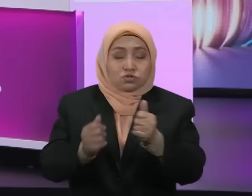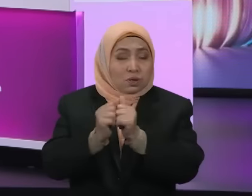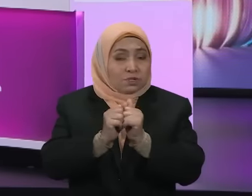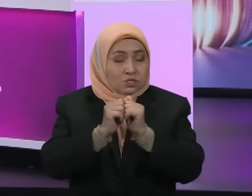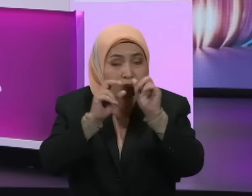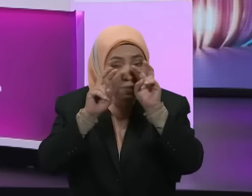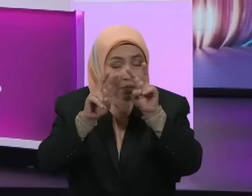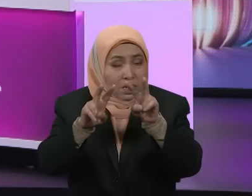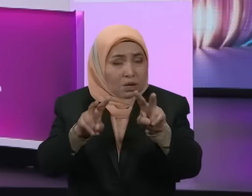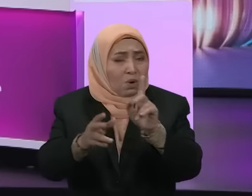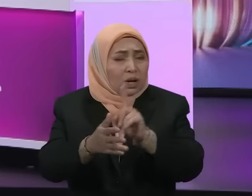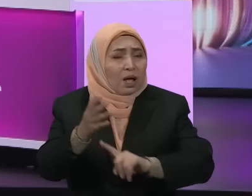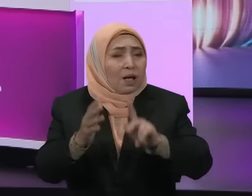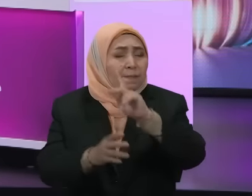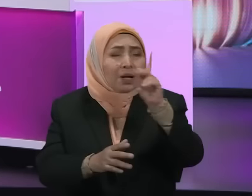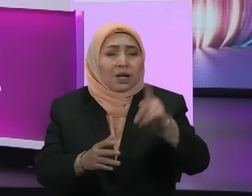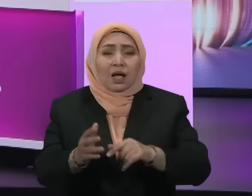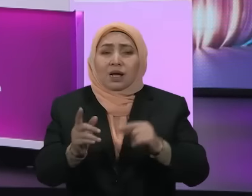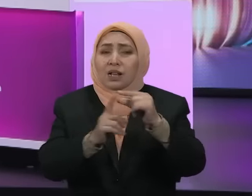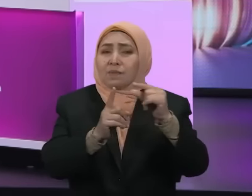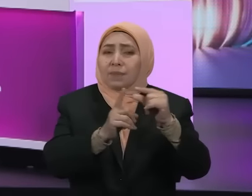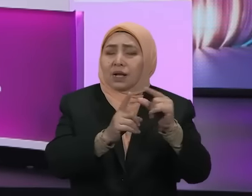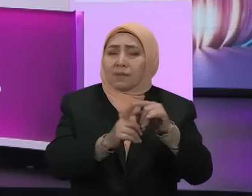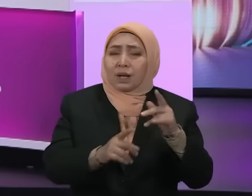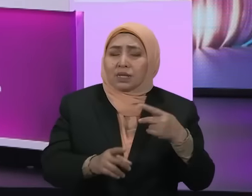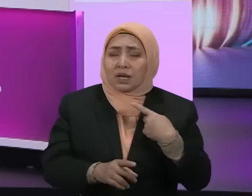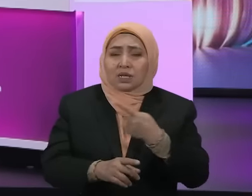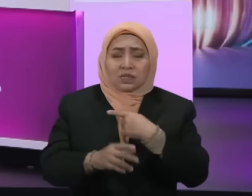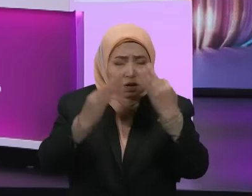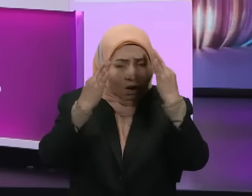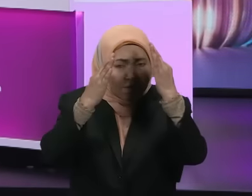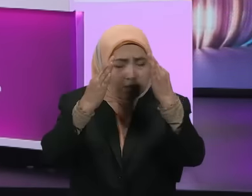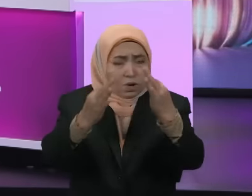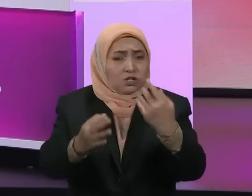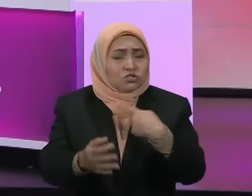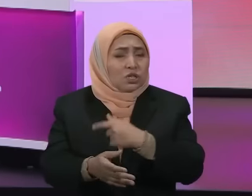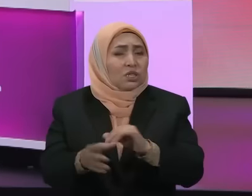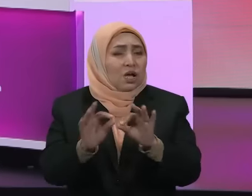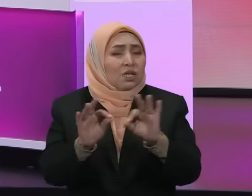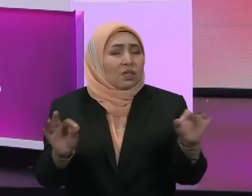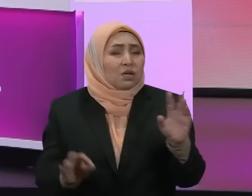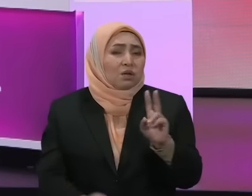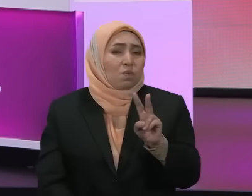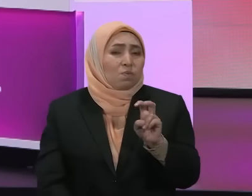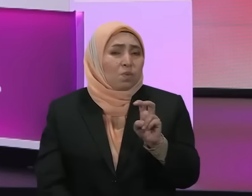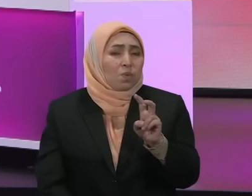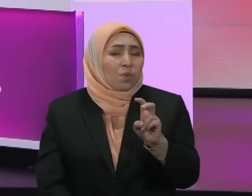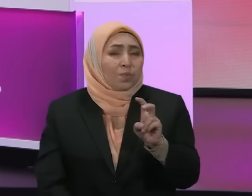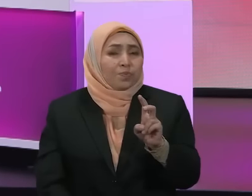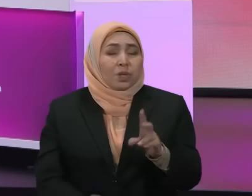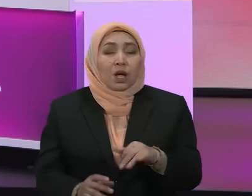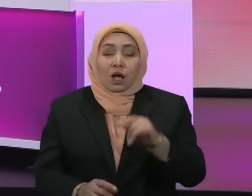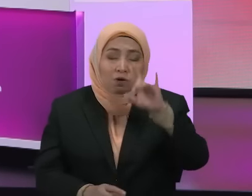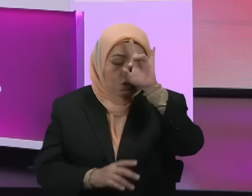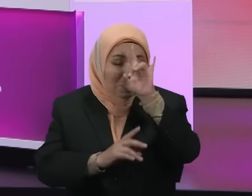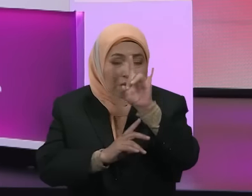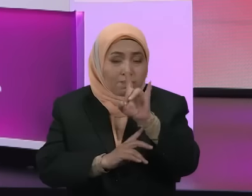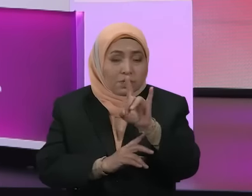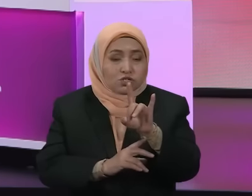apakah kalimah-kalimah pilihan kita dan fokus kita ayat yang ke-20. A'udzubillahi